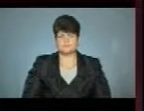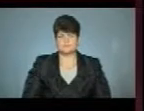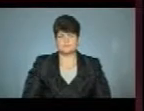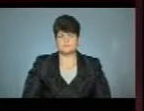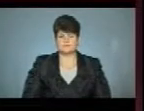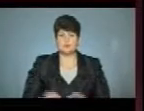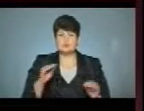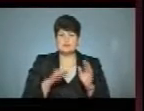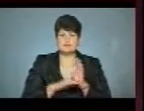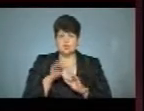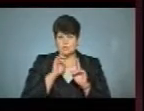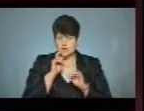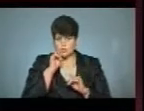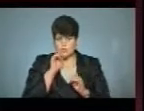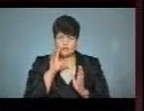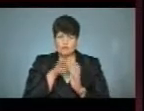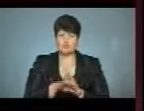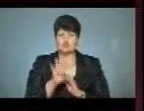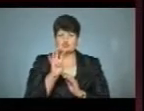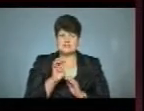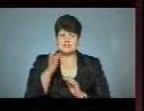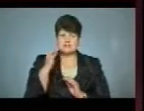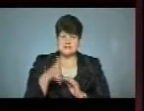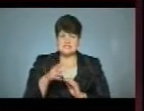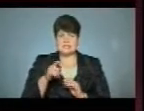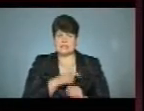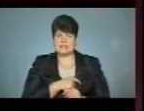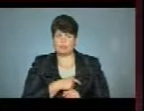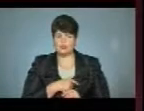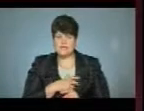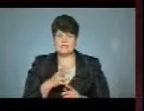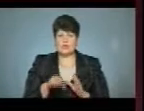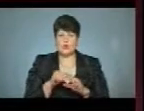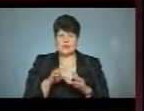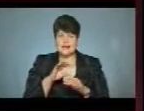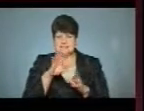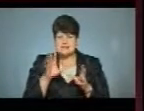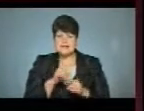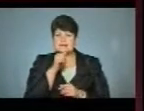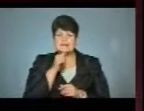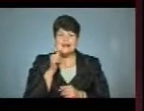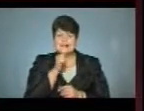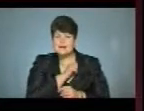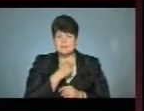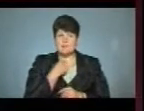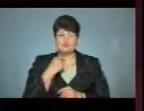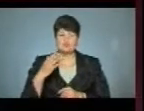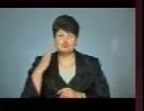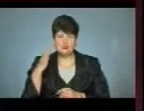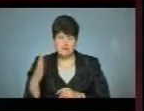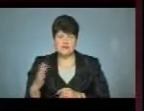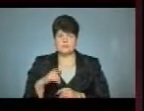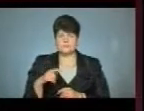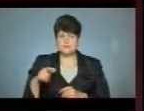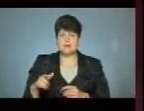До складу Верховної Ради України входять 450 депутатів, які обираються шляхом загального таємного голосування громадян. Половина